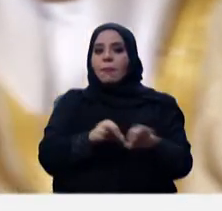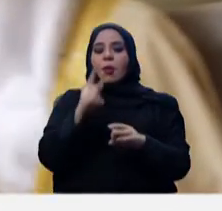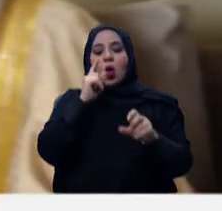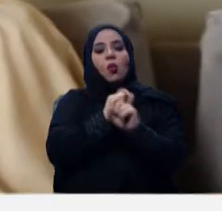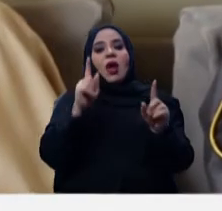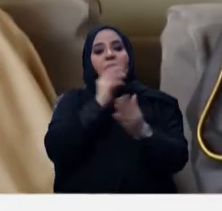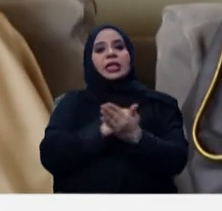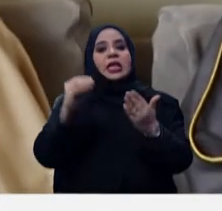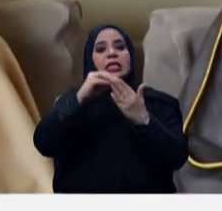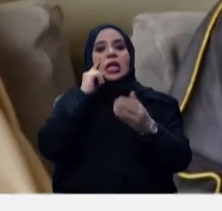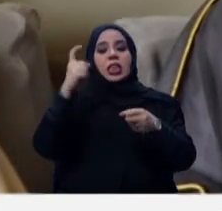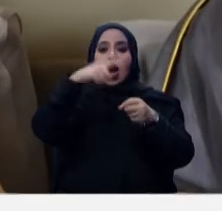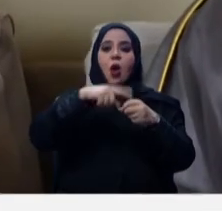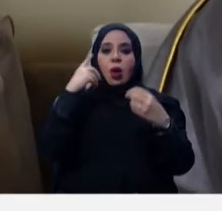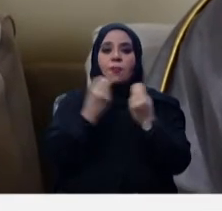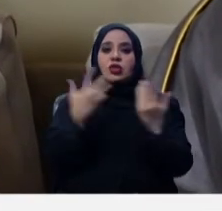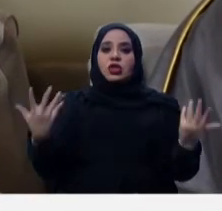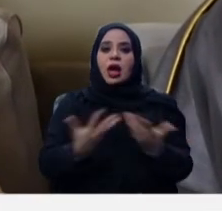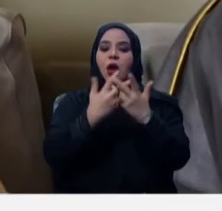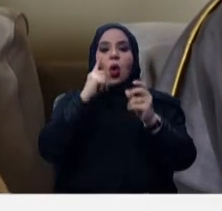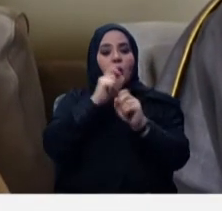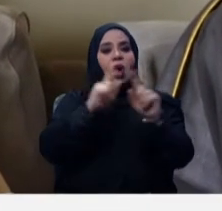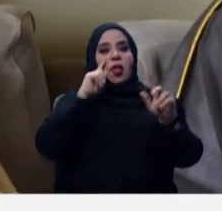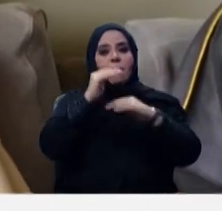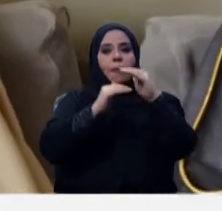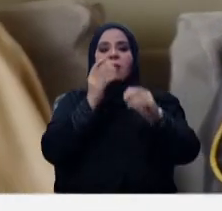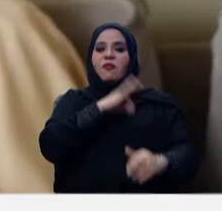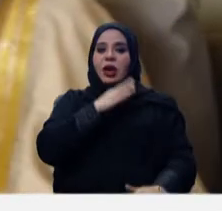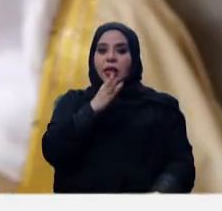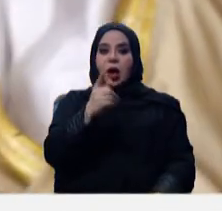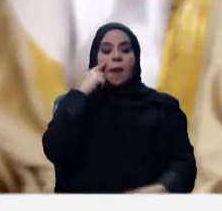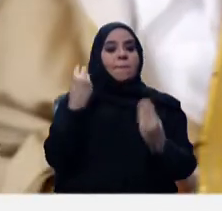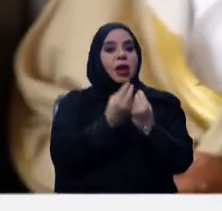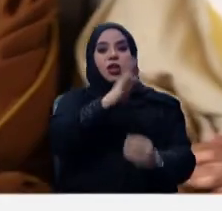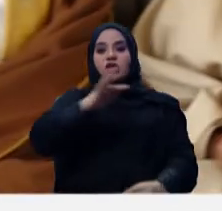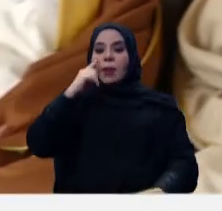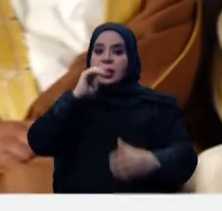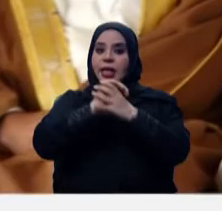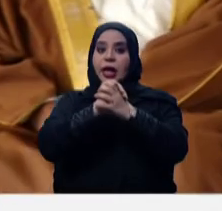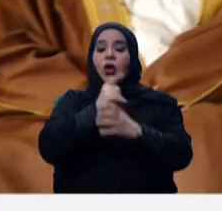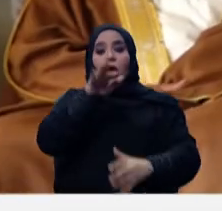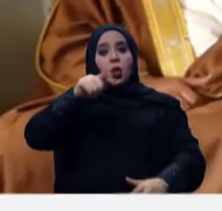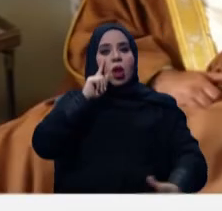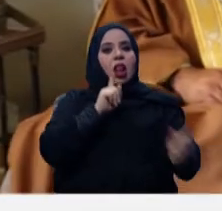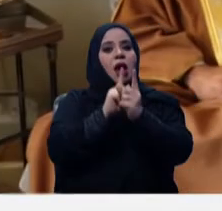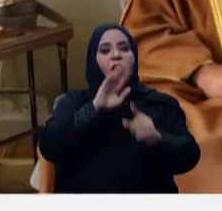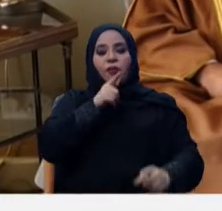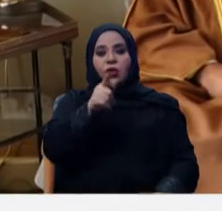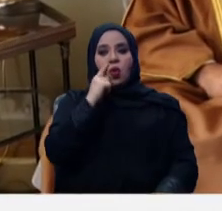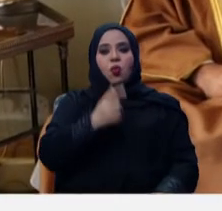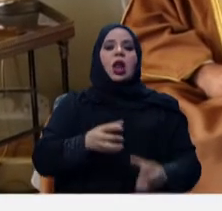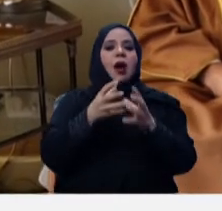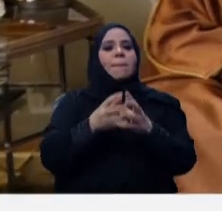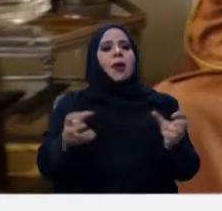التعاون المشترك ويعود بالنماء والازدهار على البلدين والشعبين الصديقين. وخلال اللقاء تم استعراض